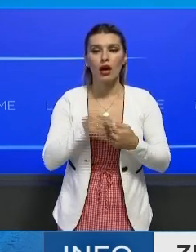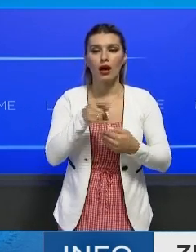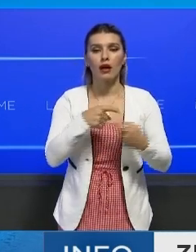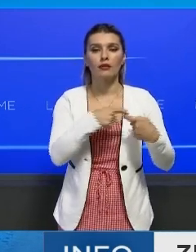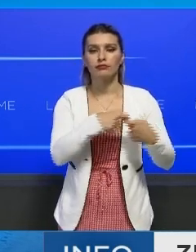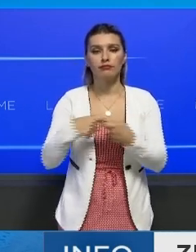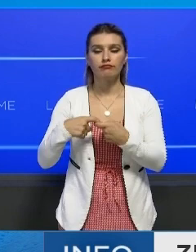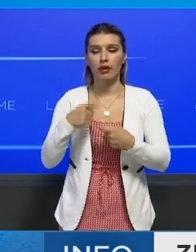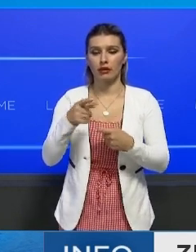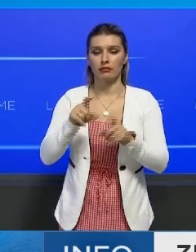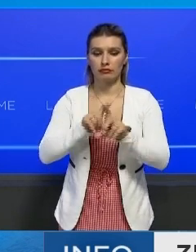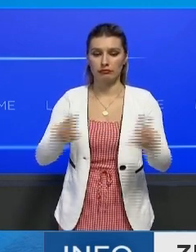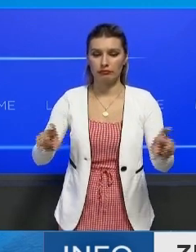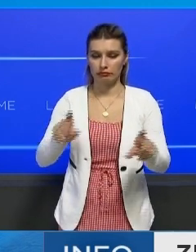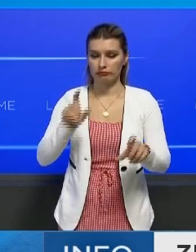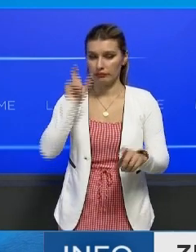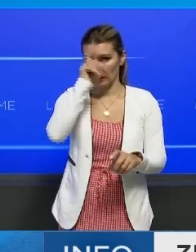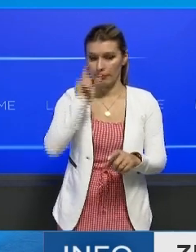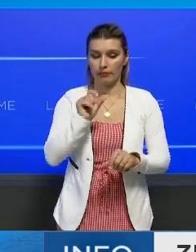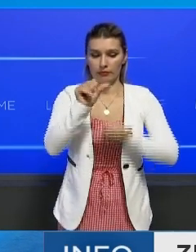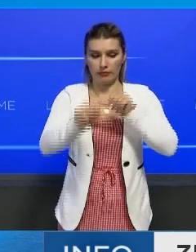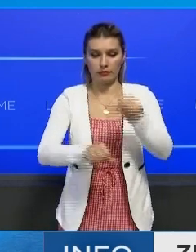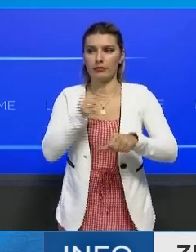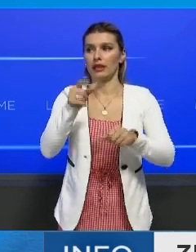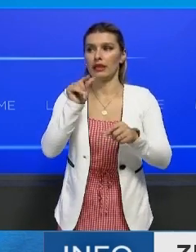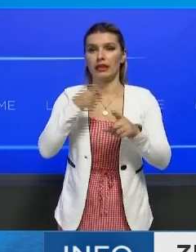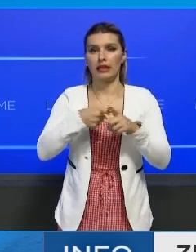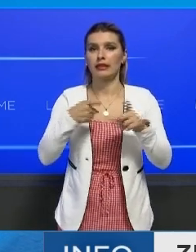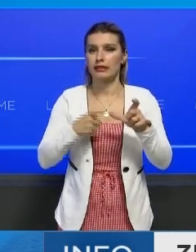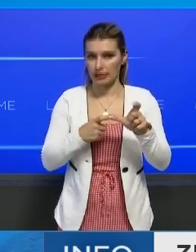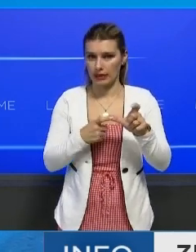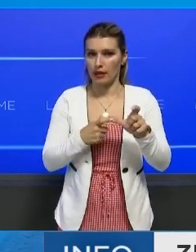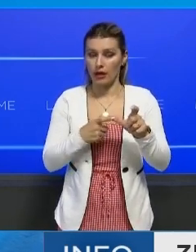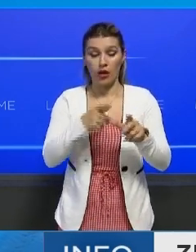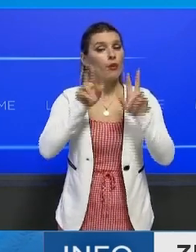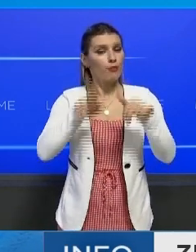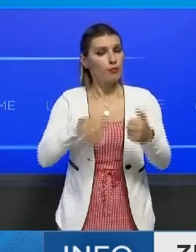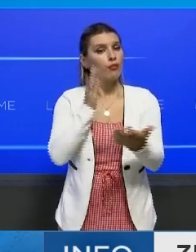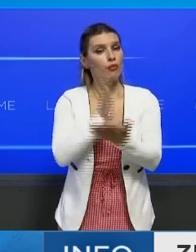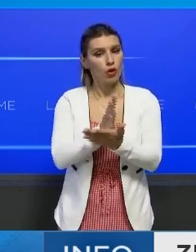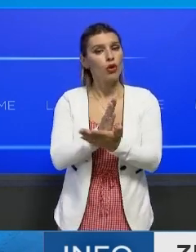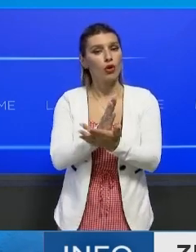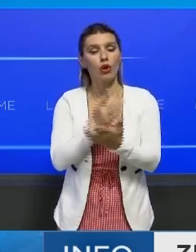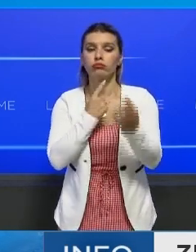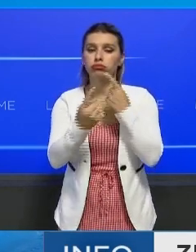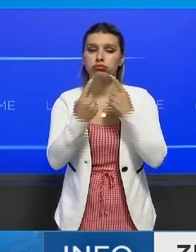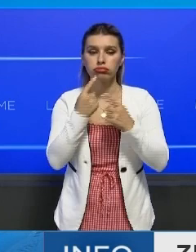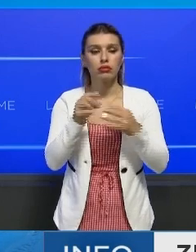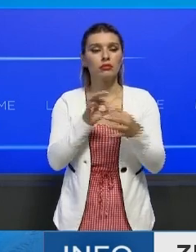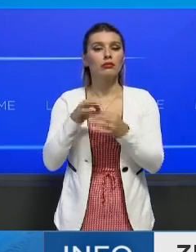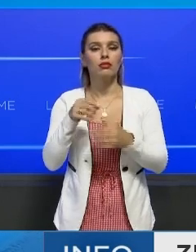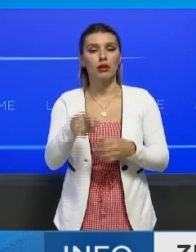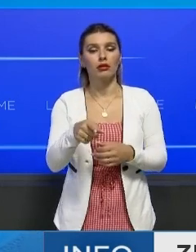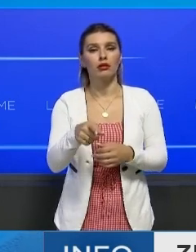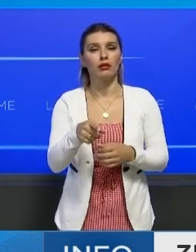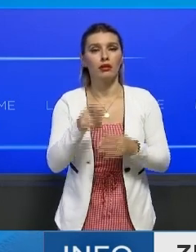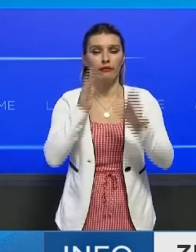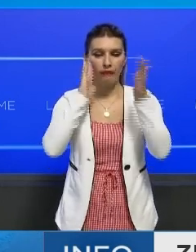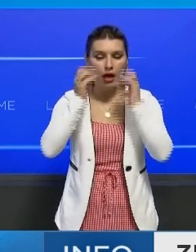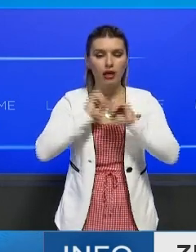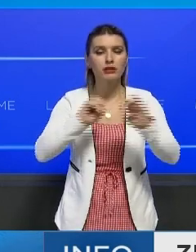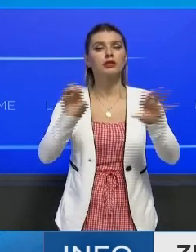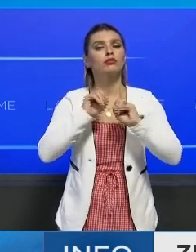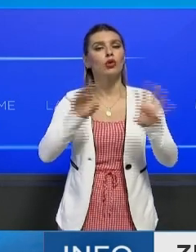në targa RKS. Natyrisht që kemi komunikuar edhe përmes rrjeteve sociale, por